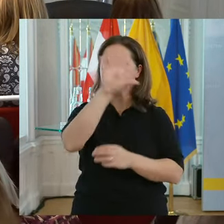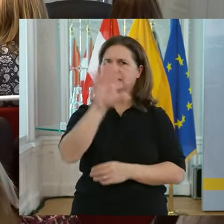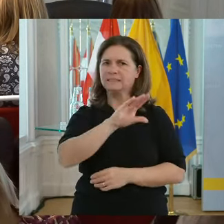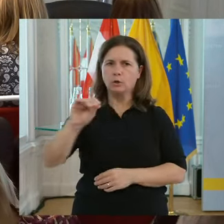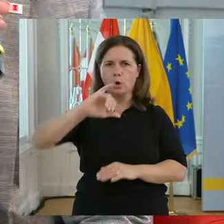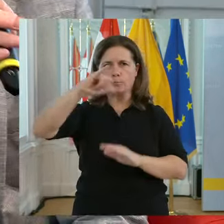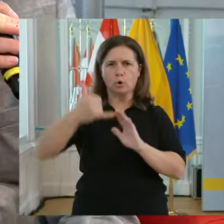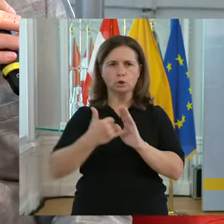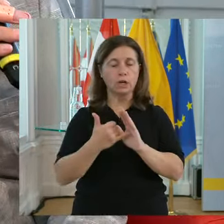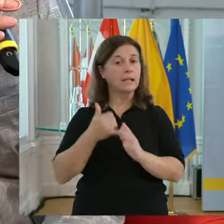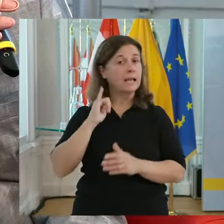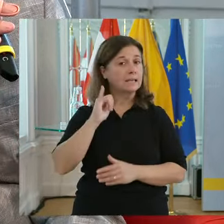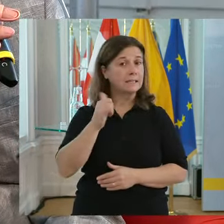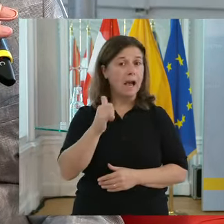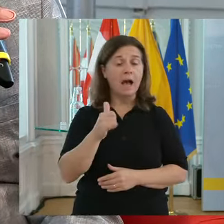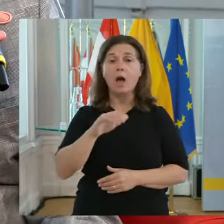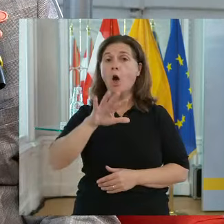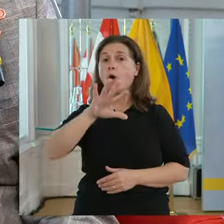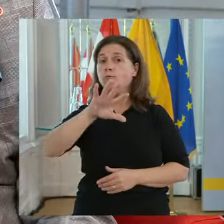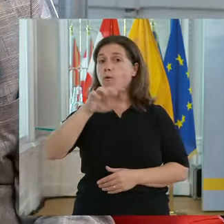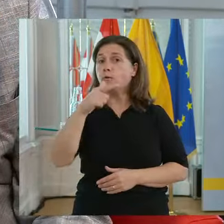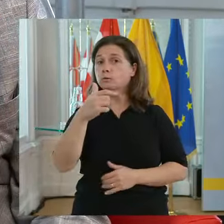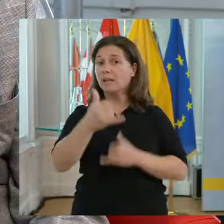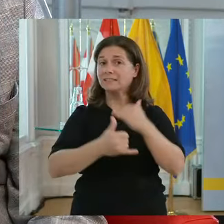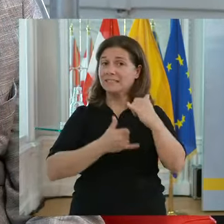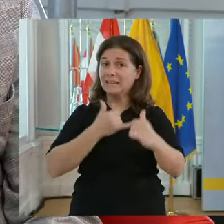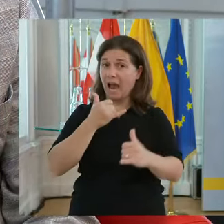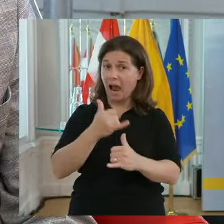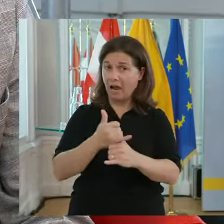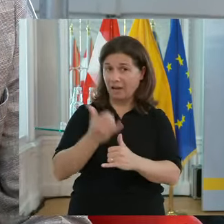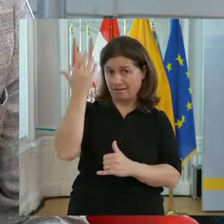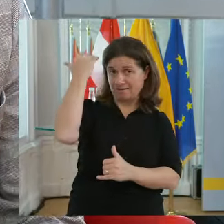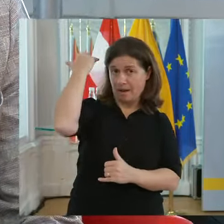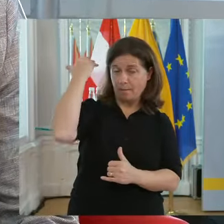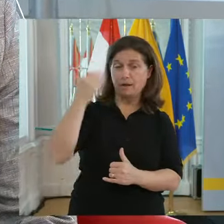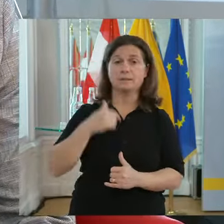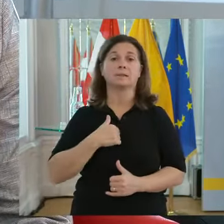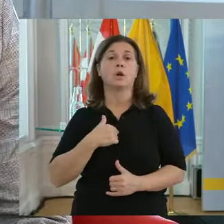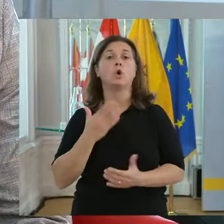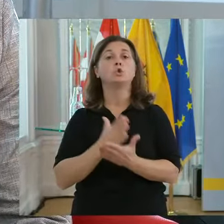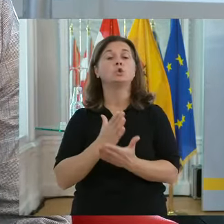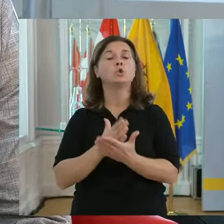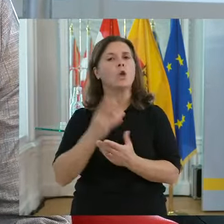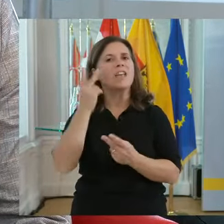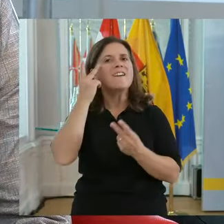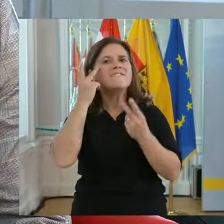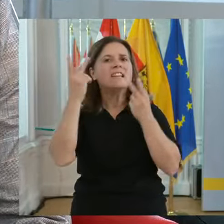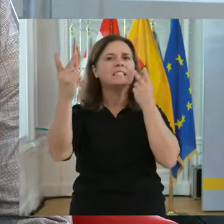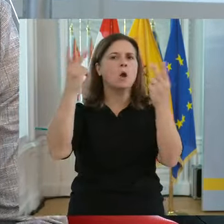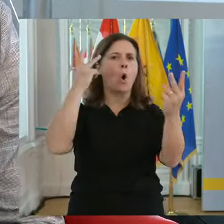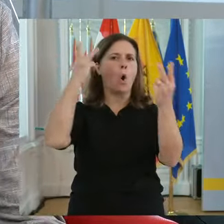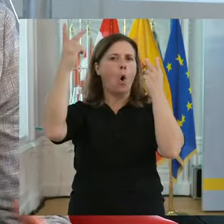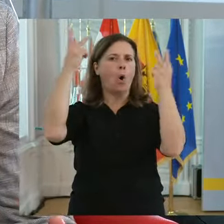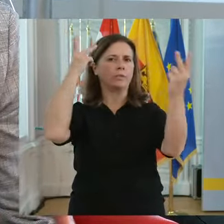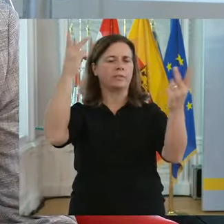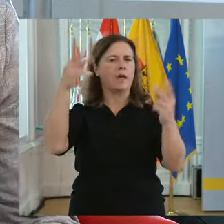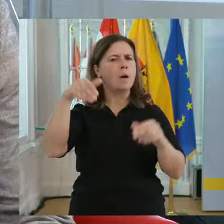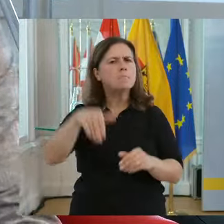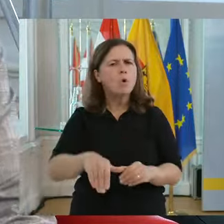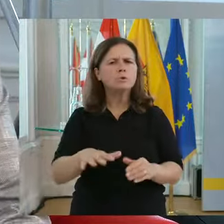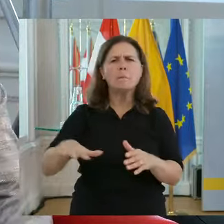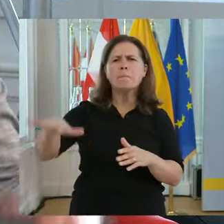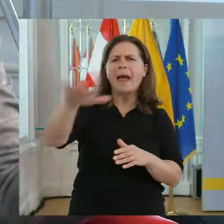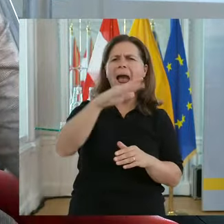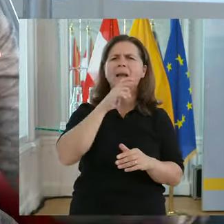Ja, das Stichwort ist 25 Jahre. Vor 25 Jahren haben wir schon die Vision gehabt, es muss im Bereich